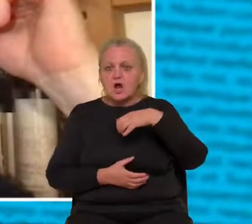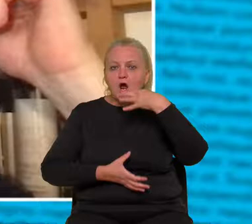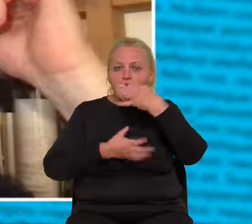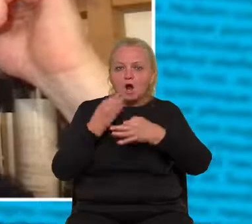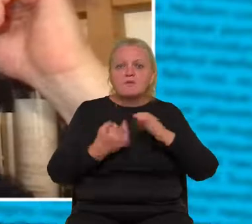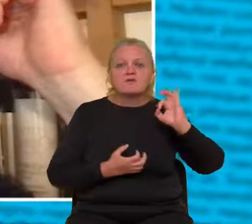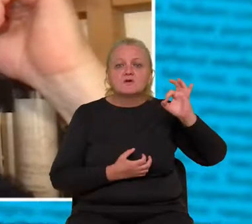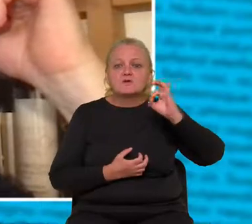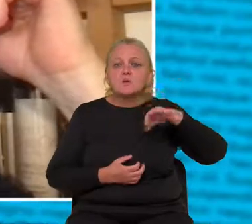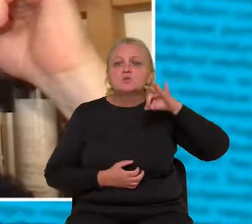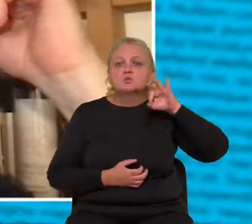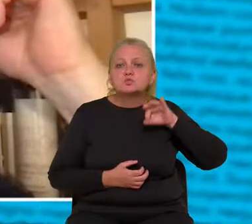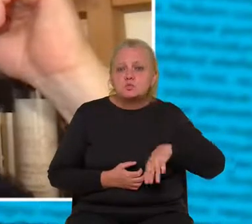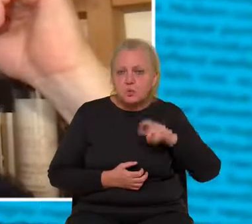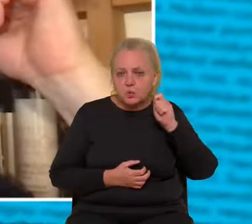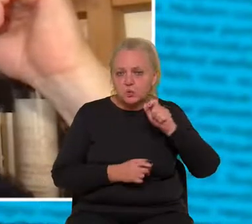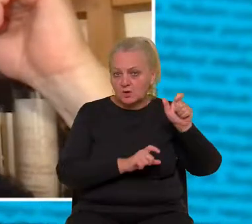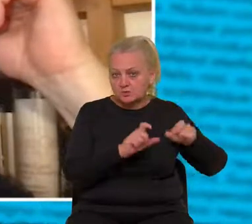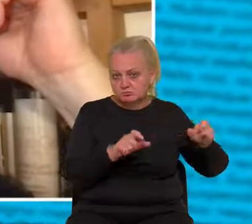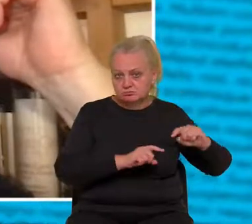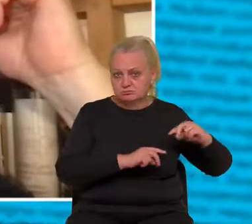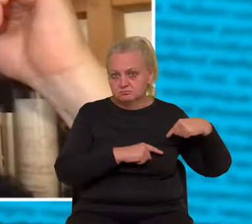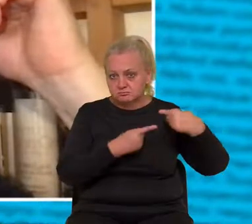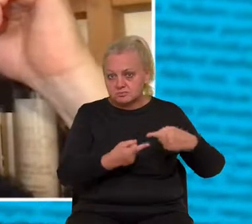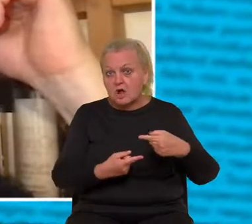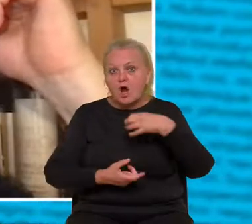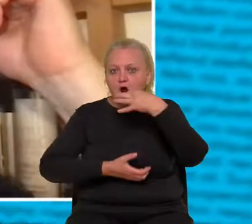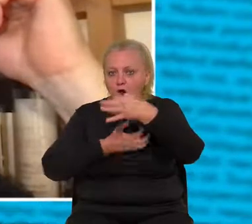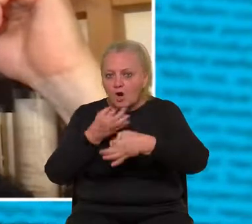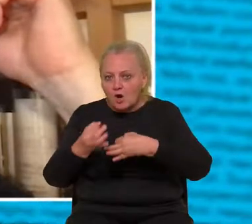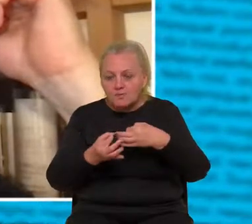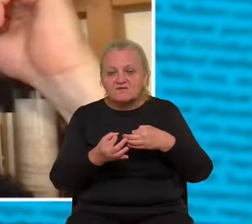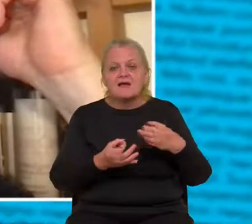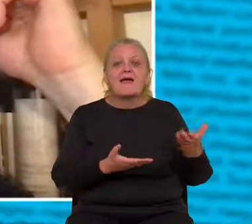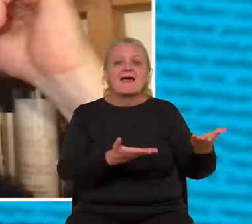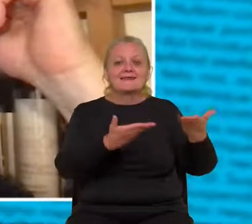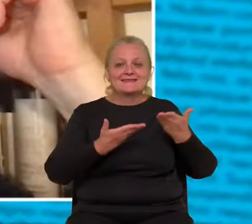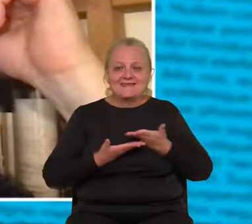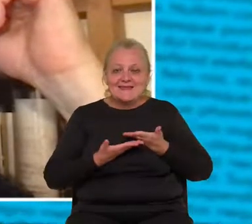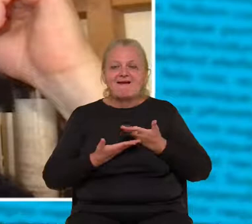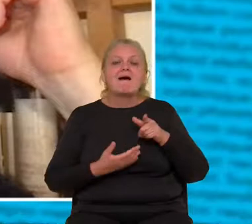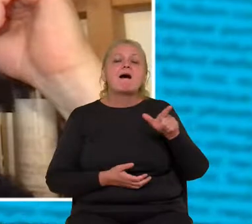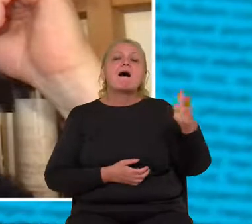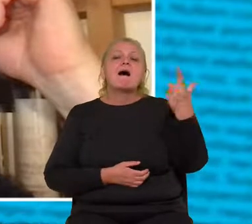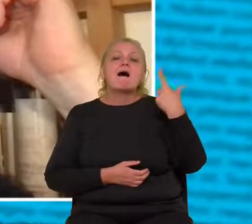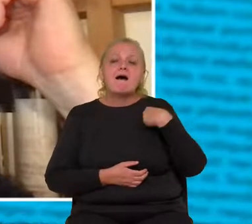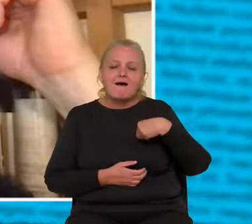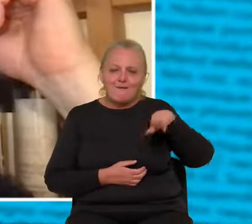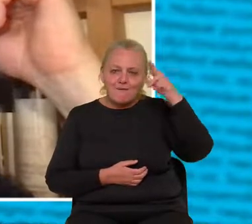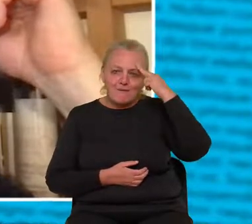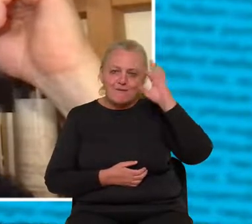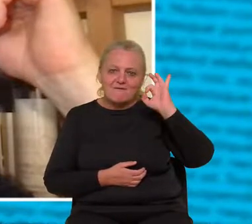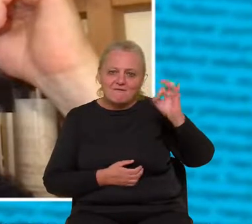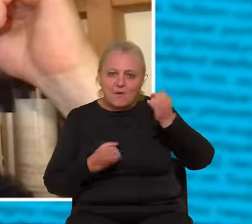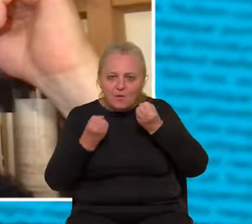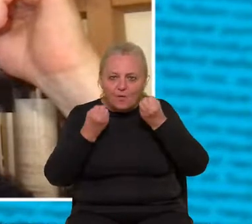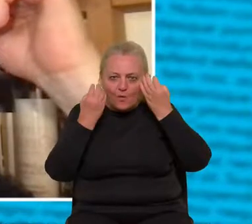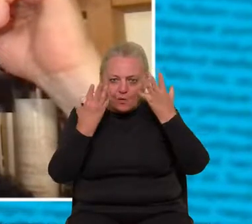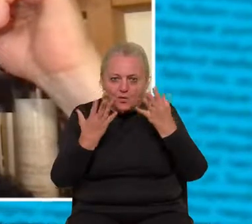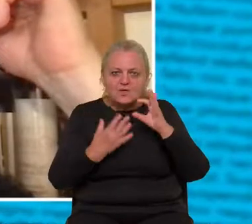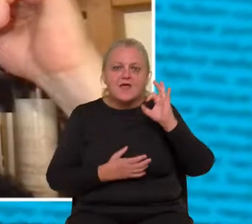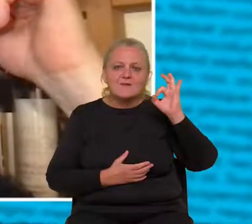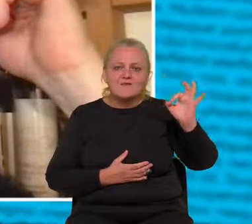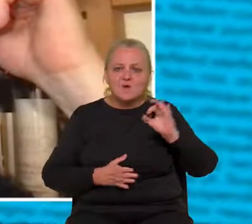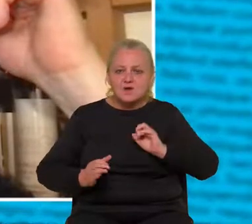swoich córek. I poprzez opowiadanie tej historii dają nam dostęp do historii i kultury i sposobu